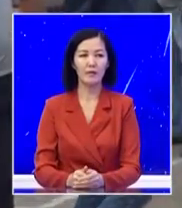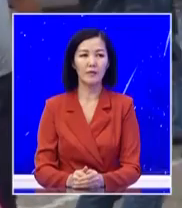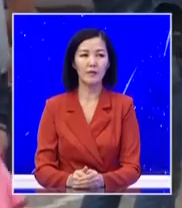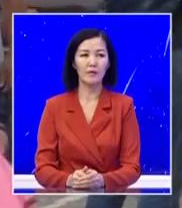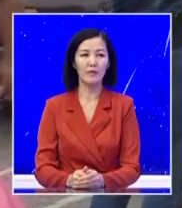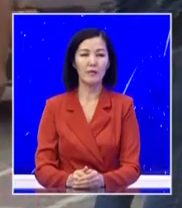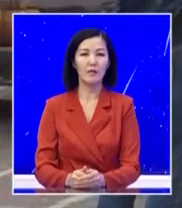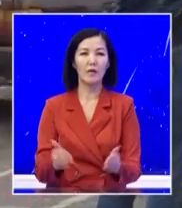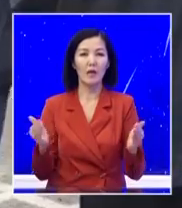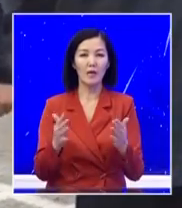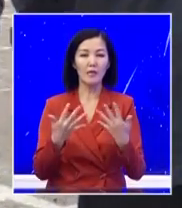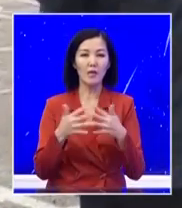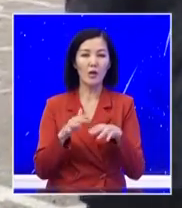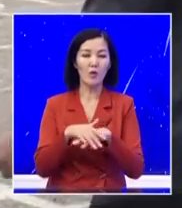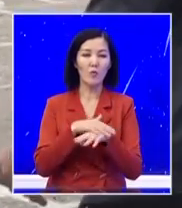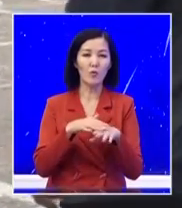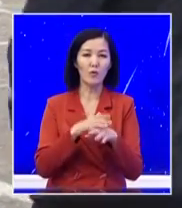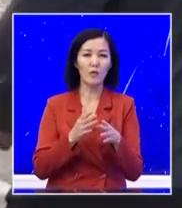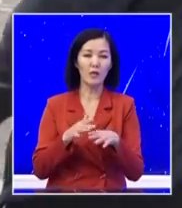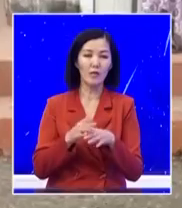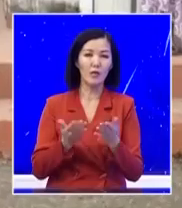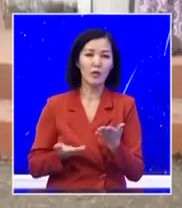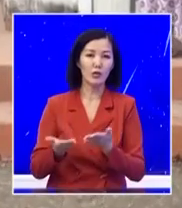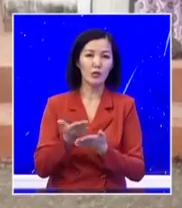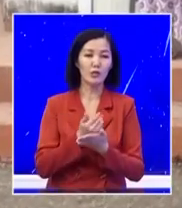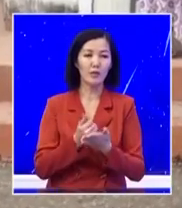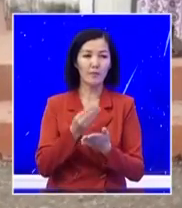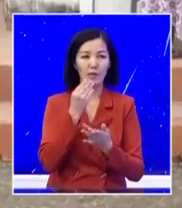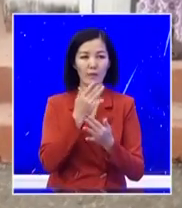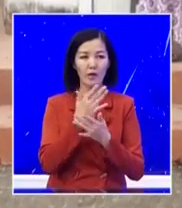кішігірім ауылдан келіп отыр, Ақтерек деген ауылдан. Енді